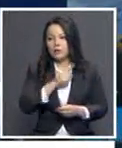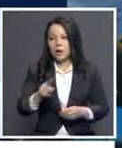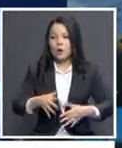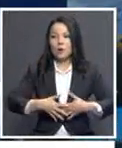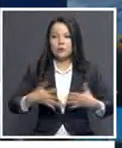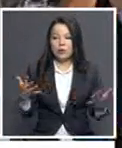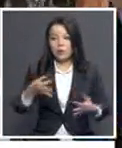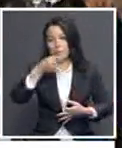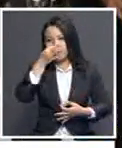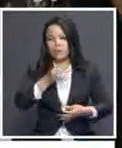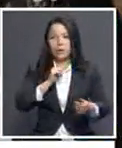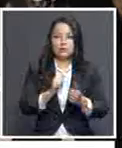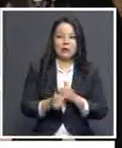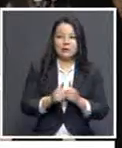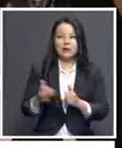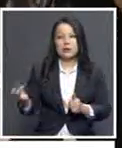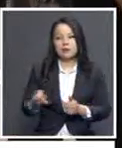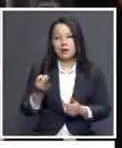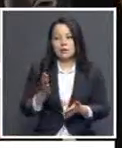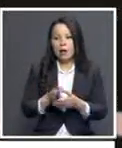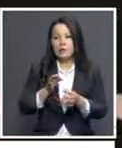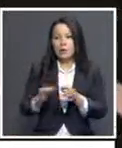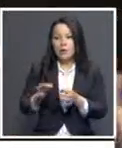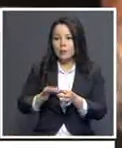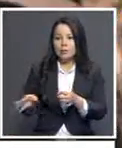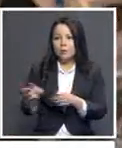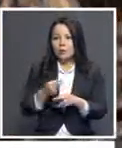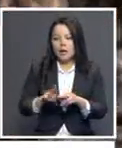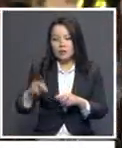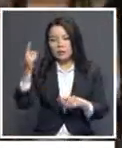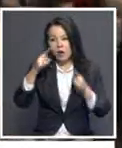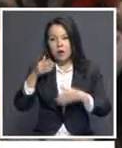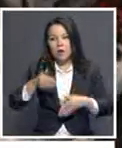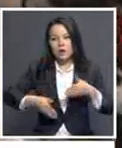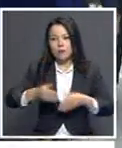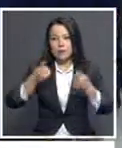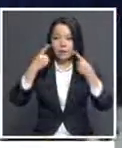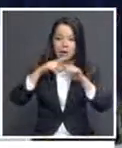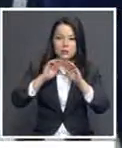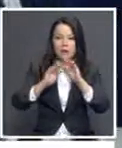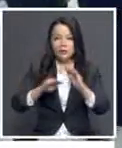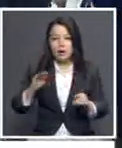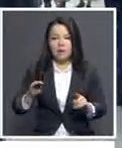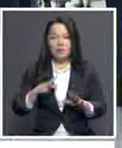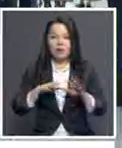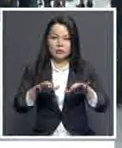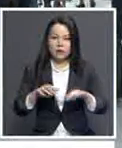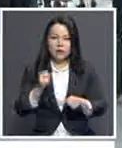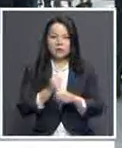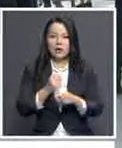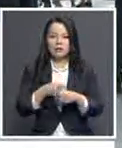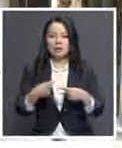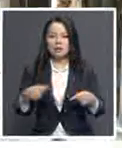үлкен бір пікір алмасу болады. Дүниежүзінің түкпір-түкпірінен келген өнерлі өрендер робототехника, бағдарламалау, компьютерлік графика, дрондар